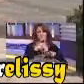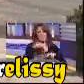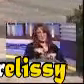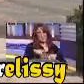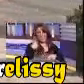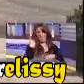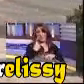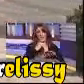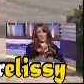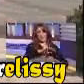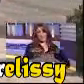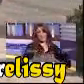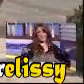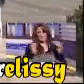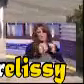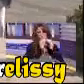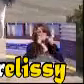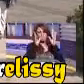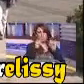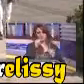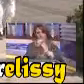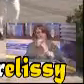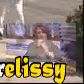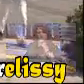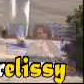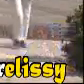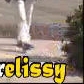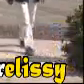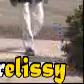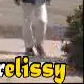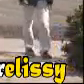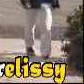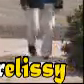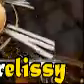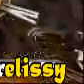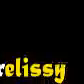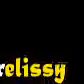لطبيعتها نهار اليوم. إيمان توني، 90 دقيقة، قناة المحور.